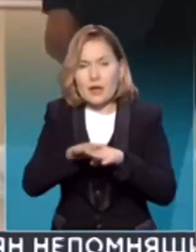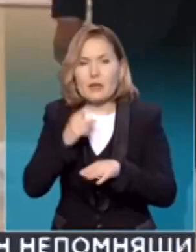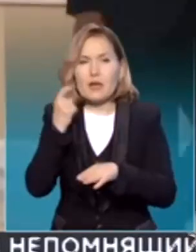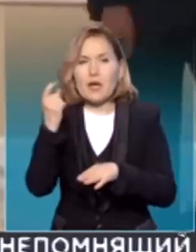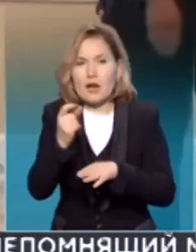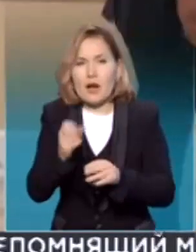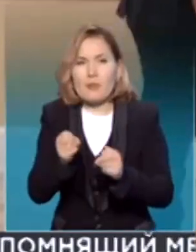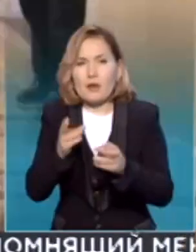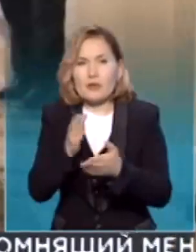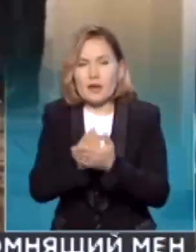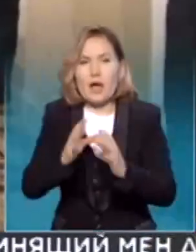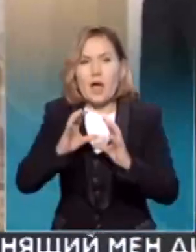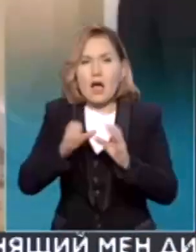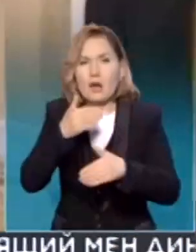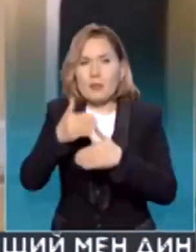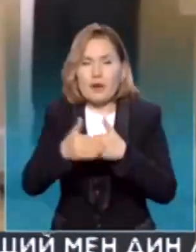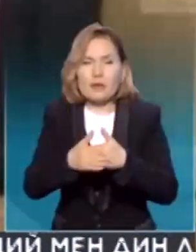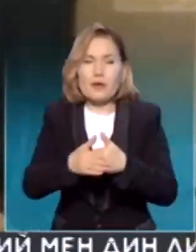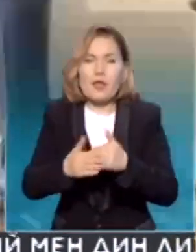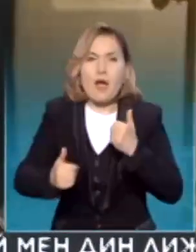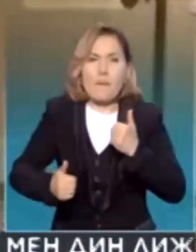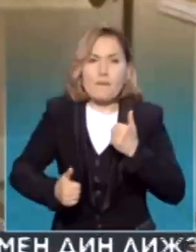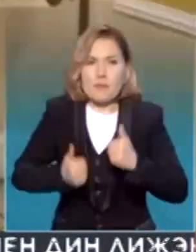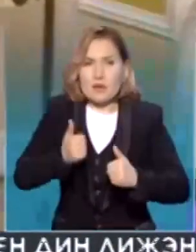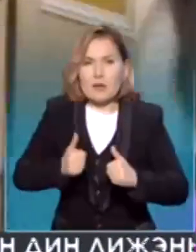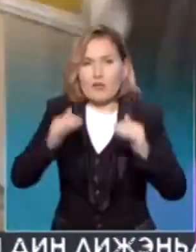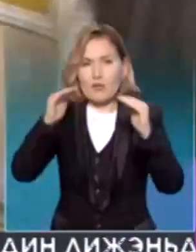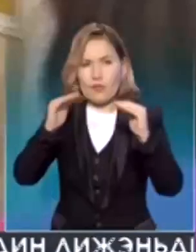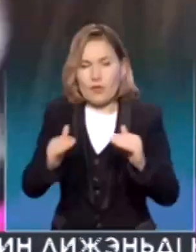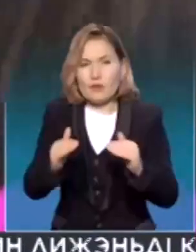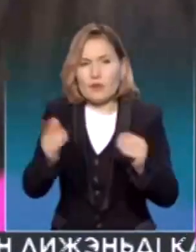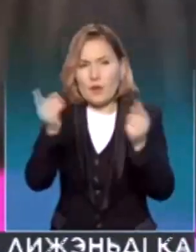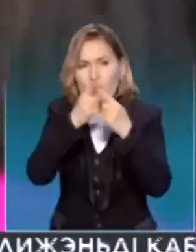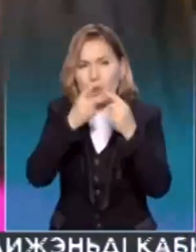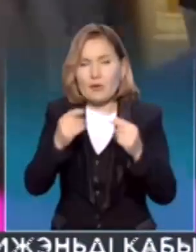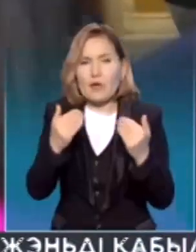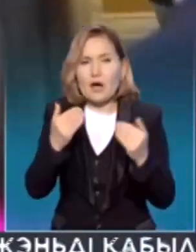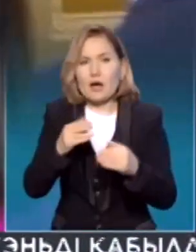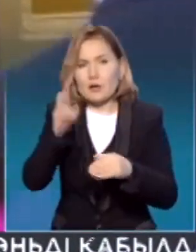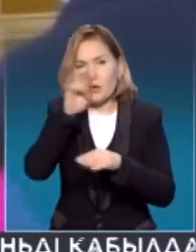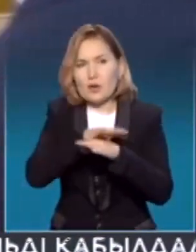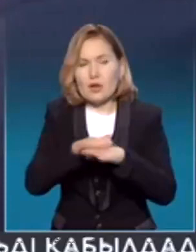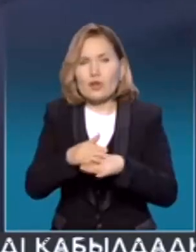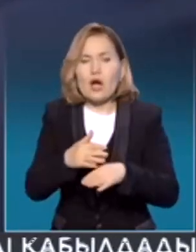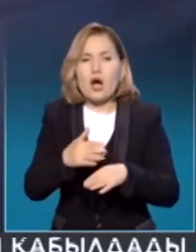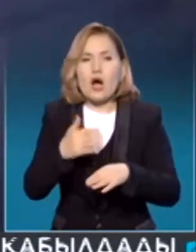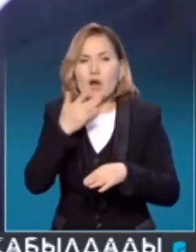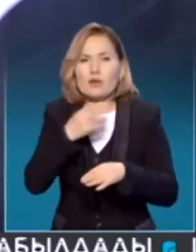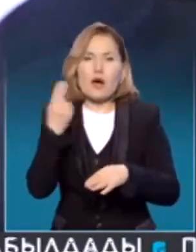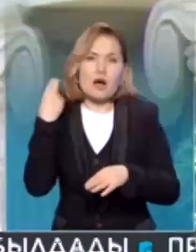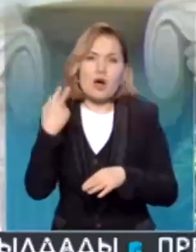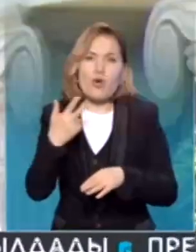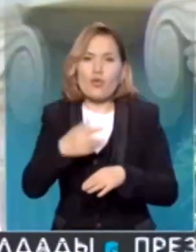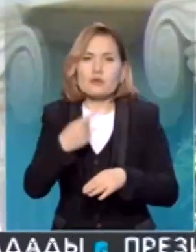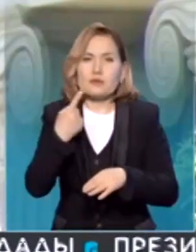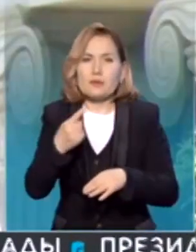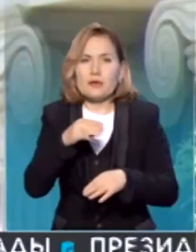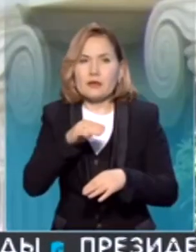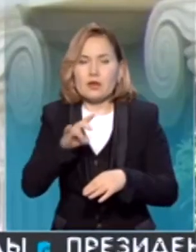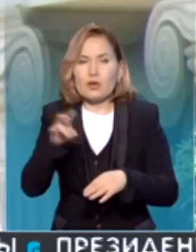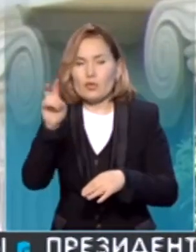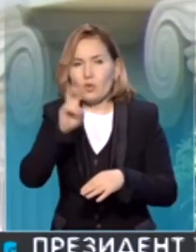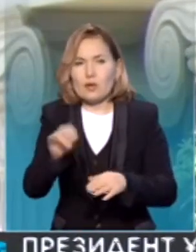қауіп төндіріп, әлем алдында беделін түсіреді деп мәлімдеді. Қазір елдің ұлттық қарыз 31 триллион доллардан асып